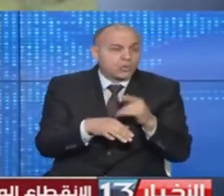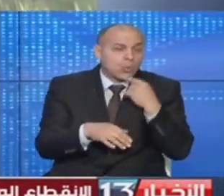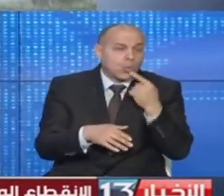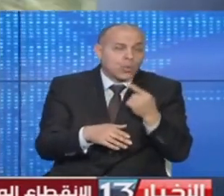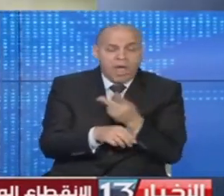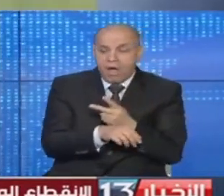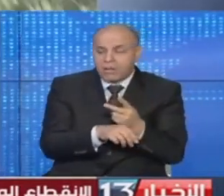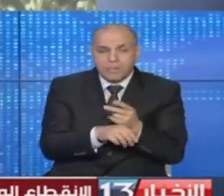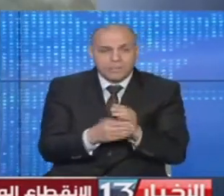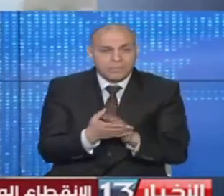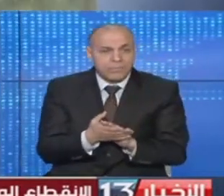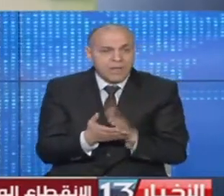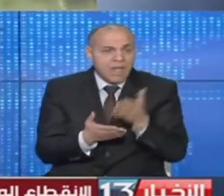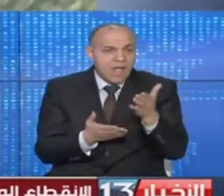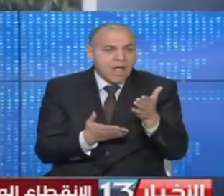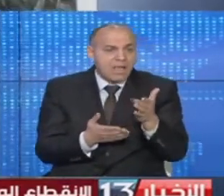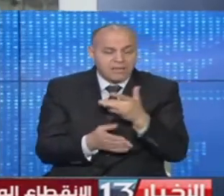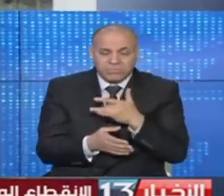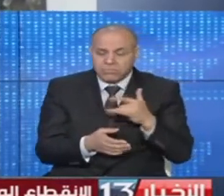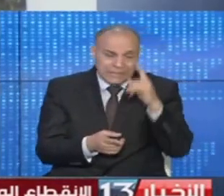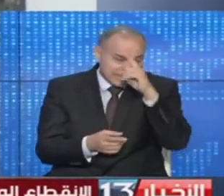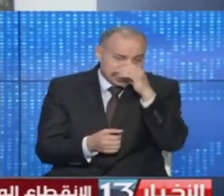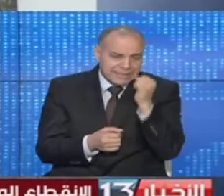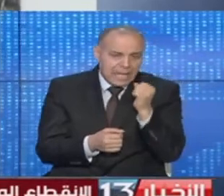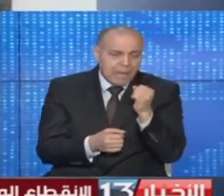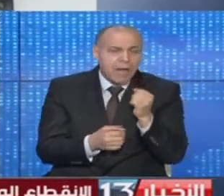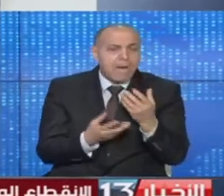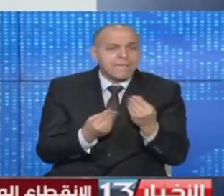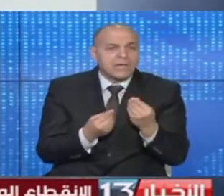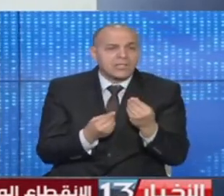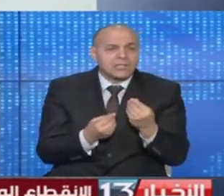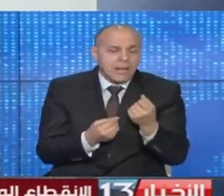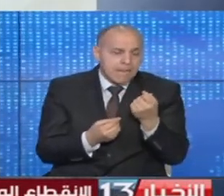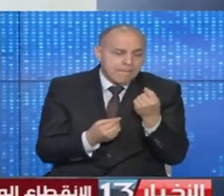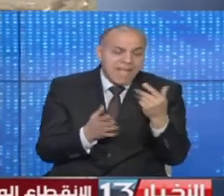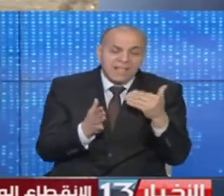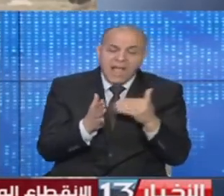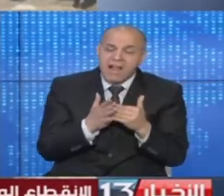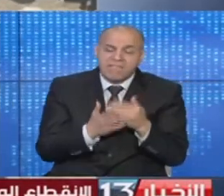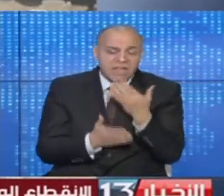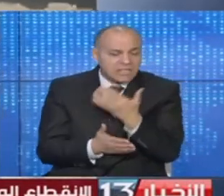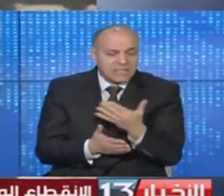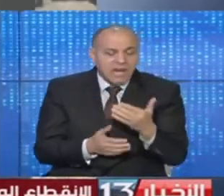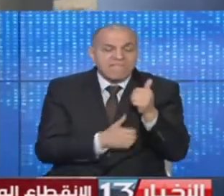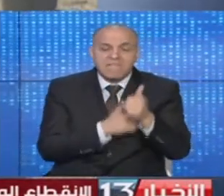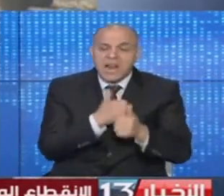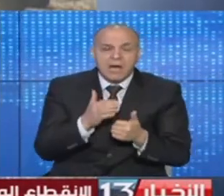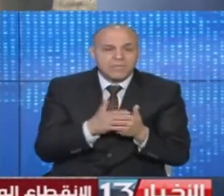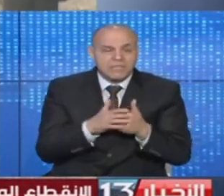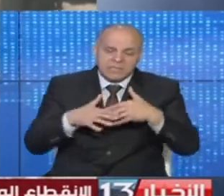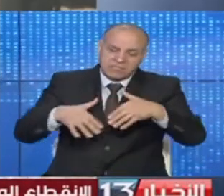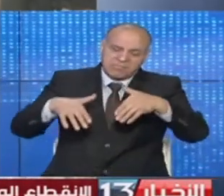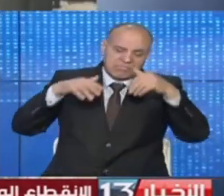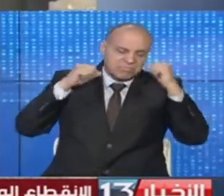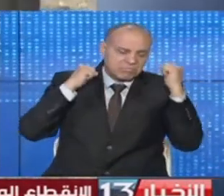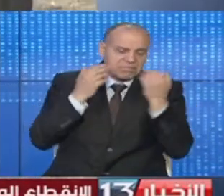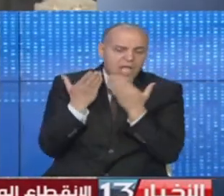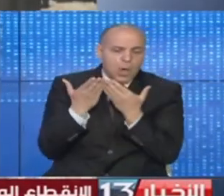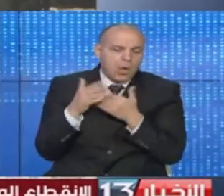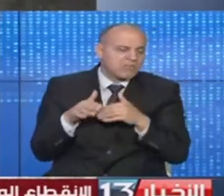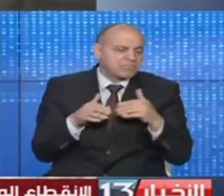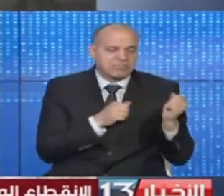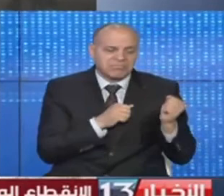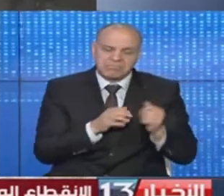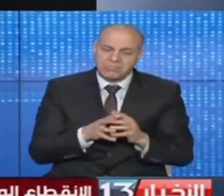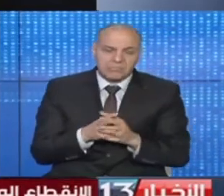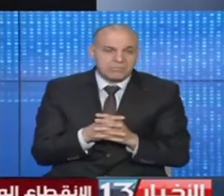أحياناً للخطر. هذه الظروف وغيرها دفعت حوالي 100,000 طفل سنوياً إلى الانقطاع المبكر